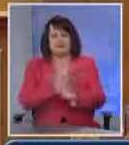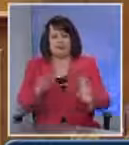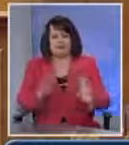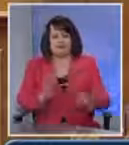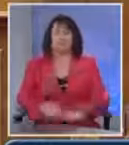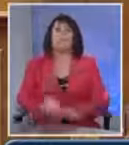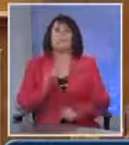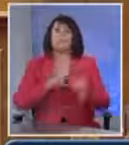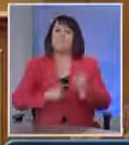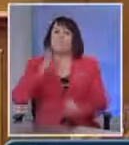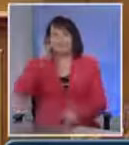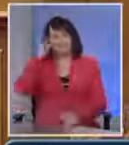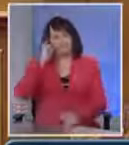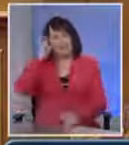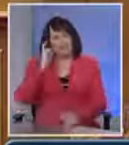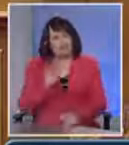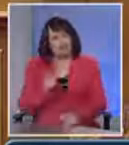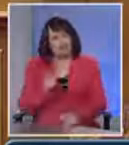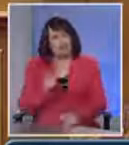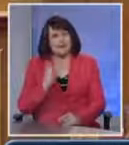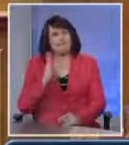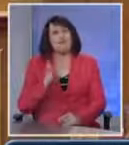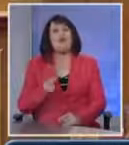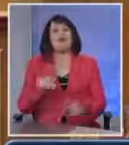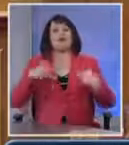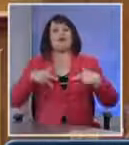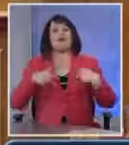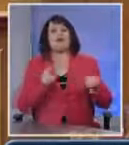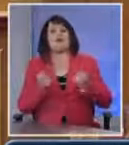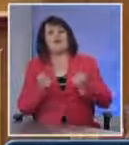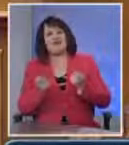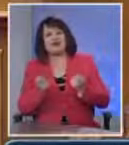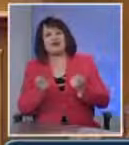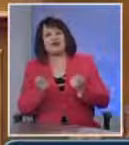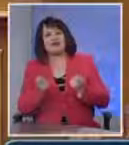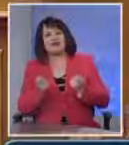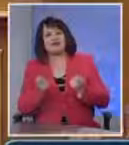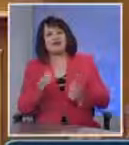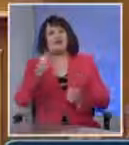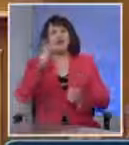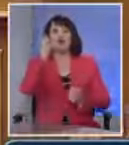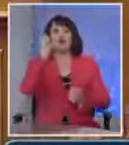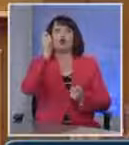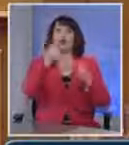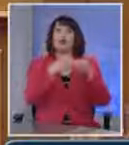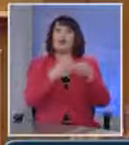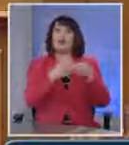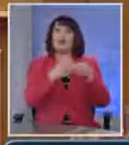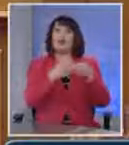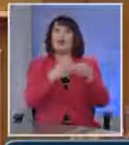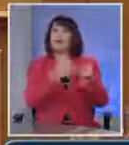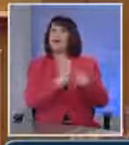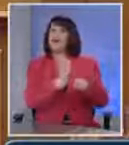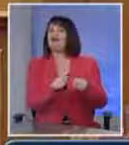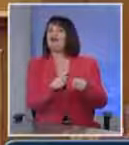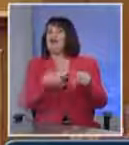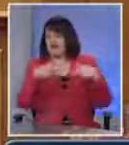Σκέφτονται κάποιοι ότι θα μπορούσαν να γίνουν κυβερνήσεις στην Ελλάδα χωρίς το πρώτο κόμμα? Αυτό